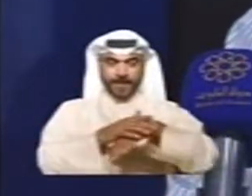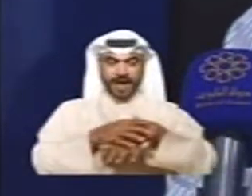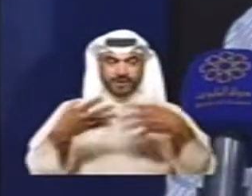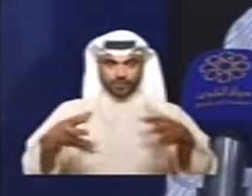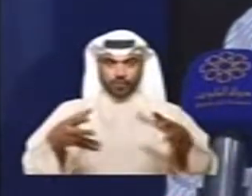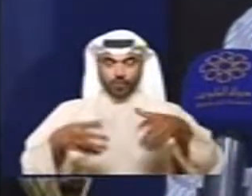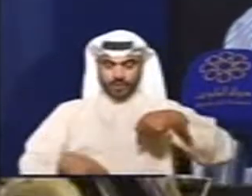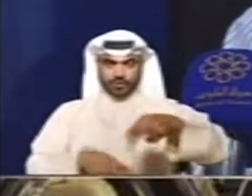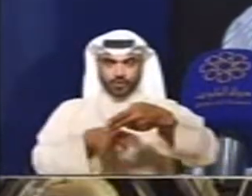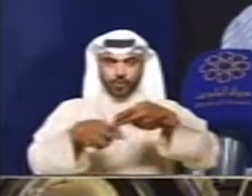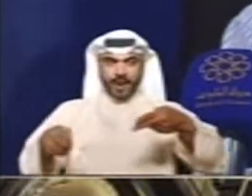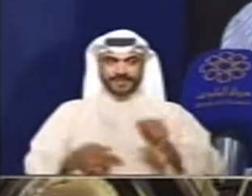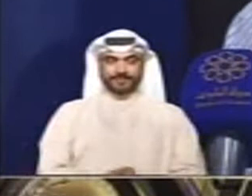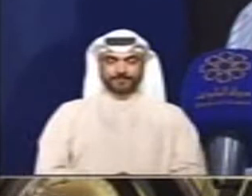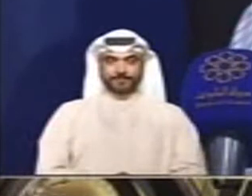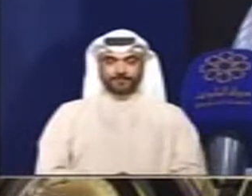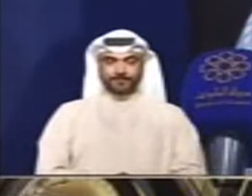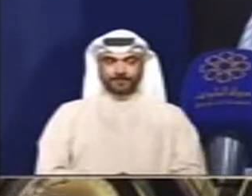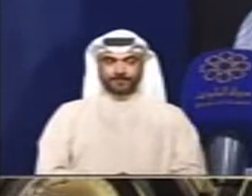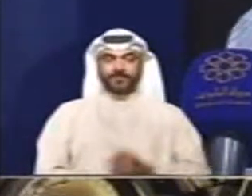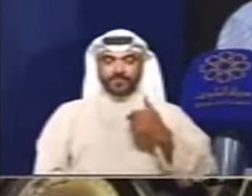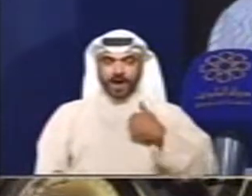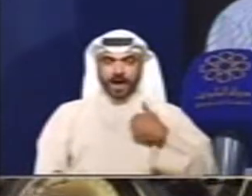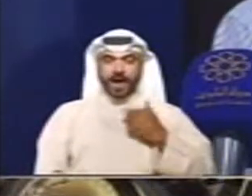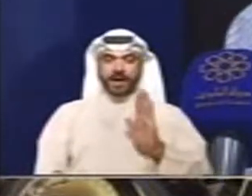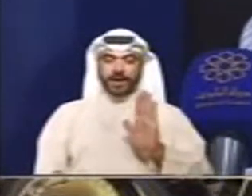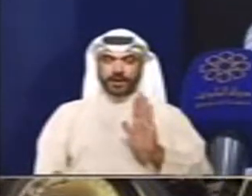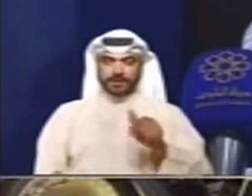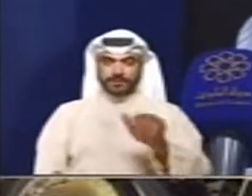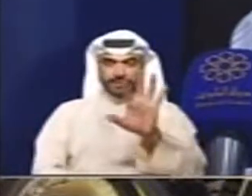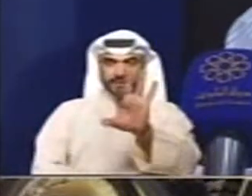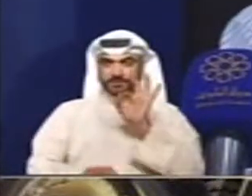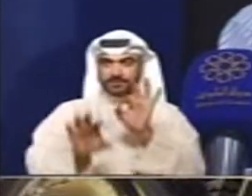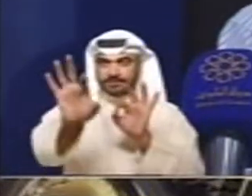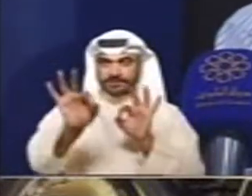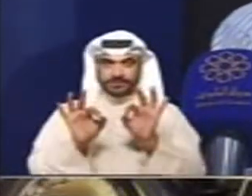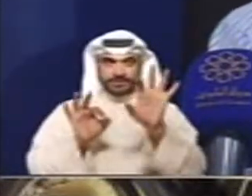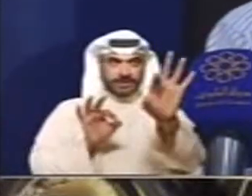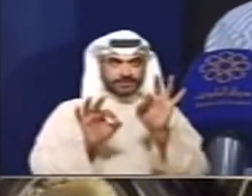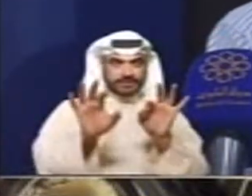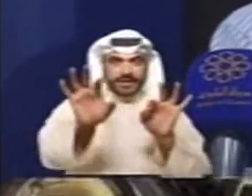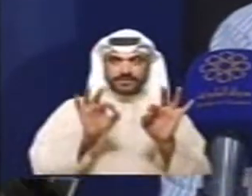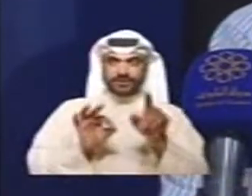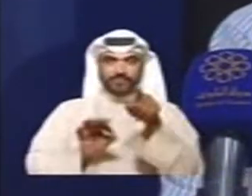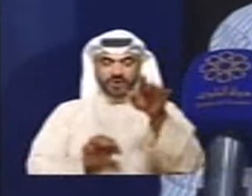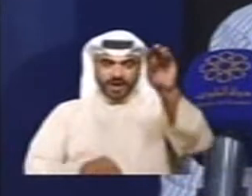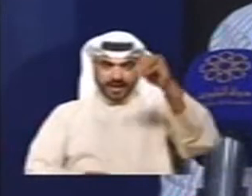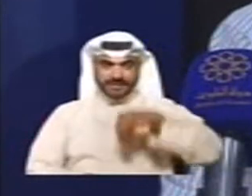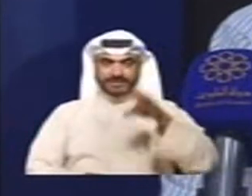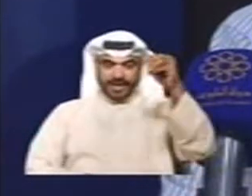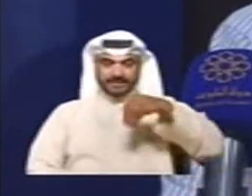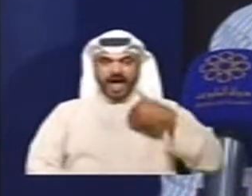جاري حاليا في الكويت، وقد تم اختيار اللاعبين من خلال المباريات التي تابعتها. مهمتي